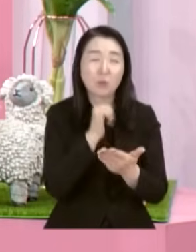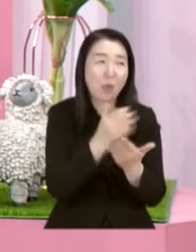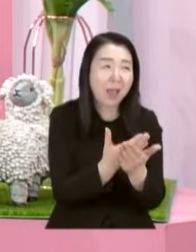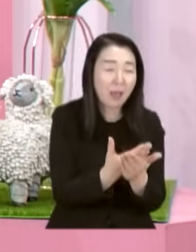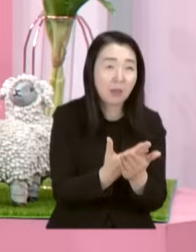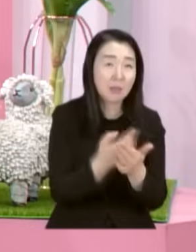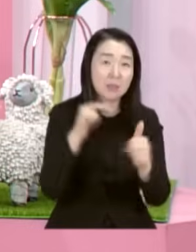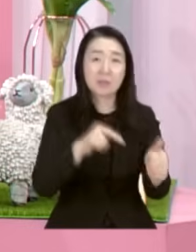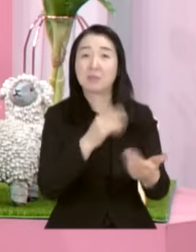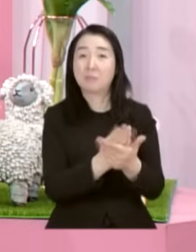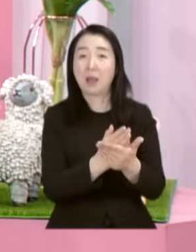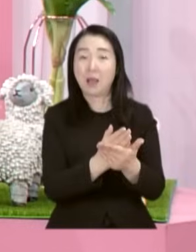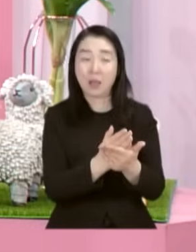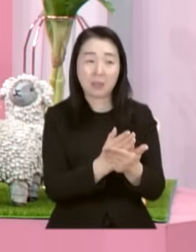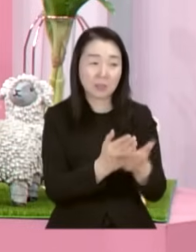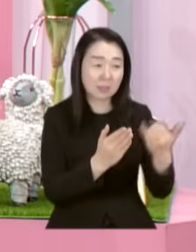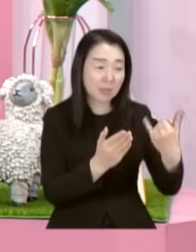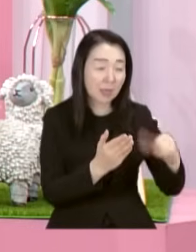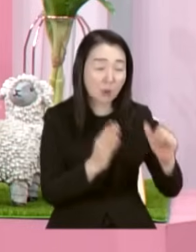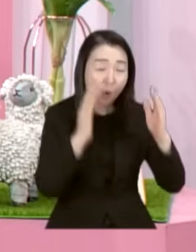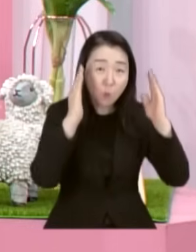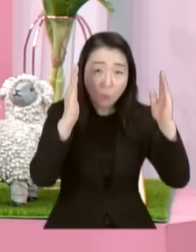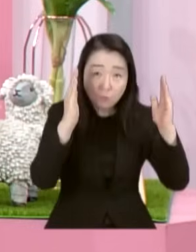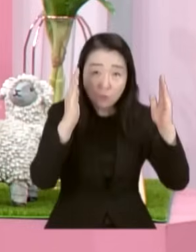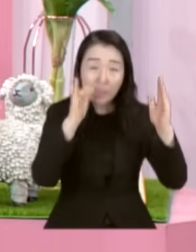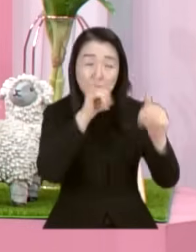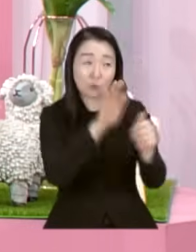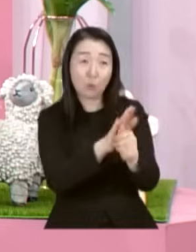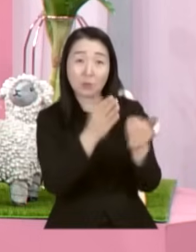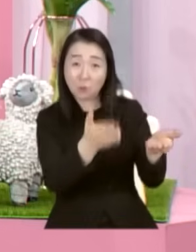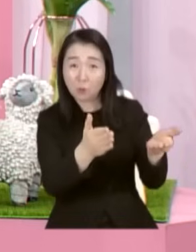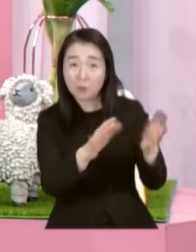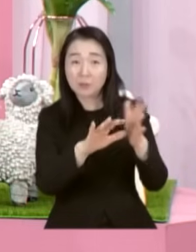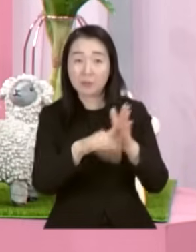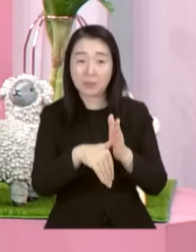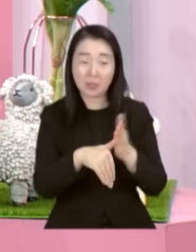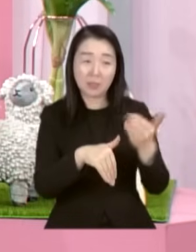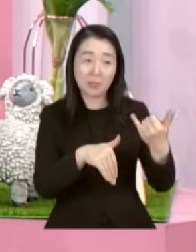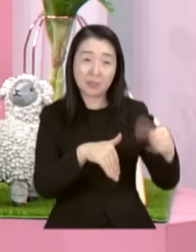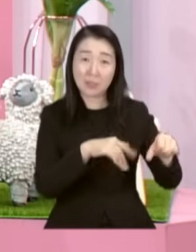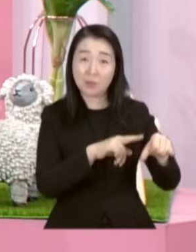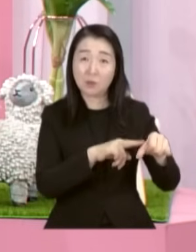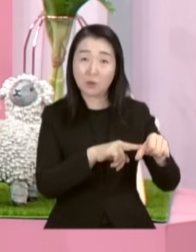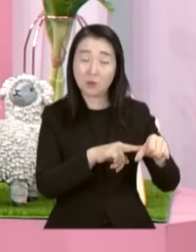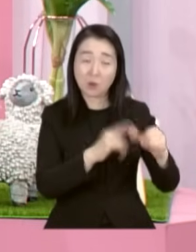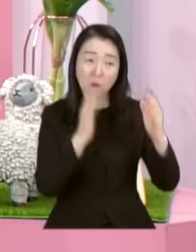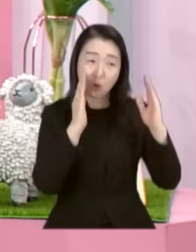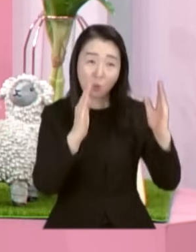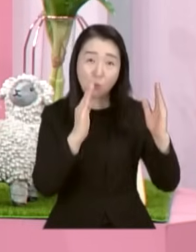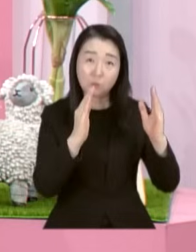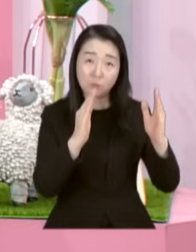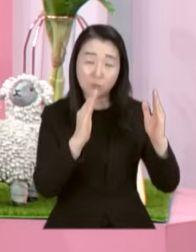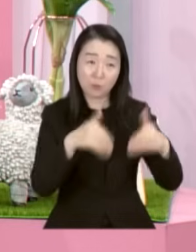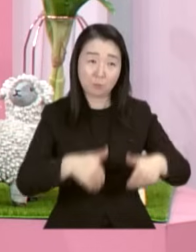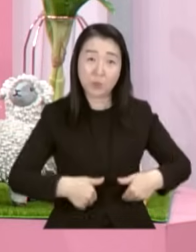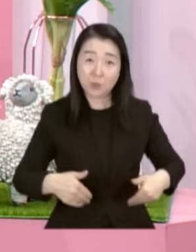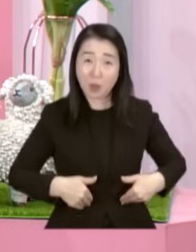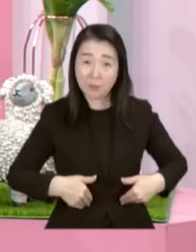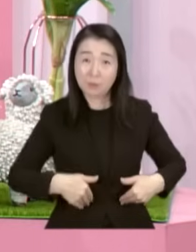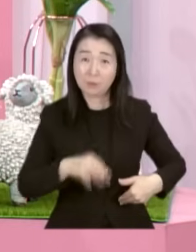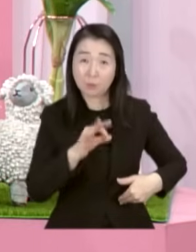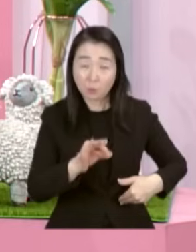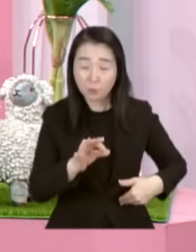않고 이 아이가 공부를 할 수 있게 해준다면 아이의 그 공부하는 것뿐만